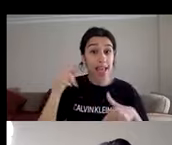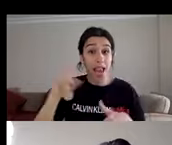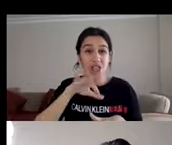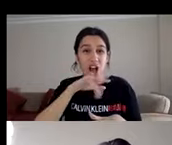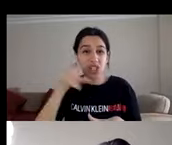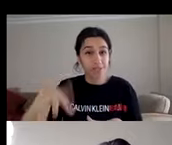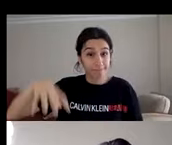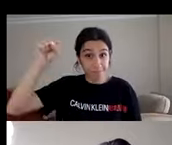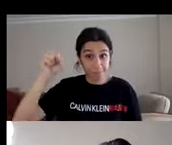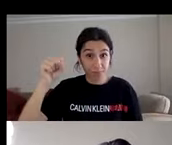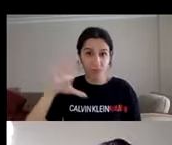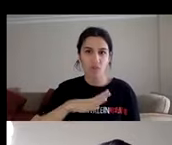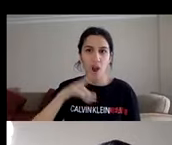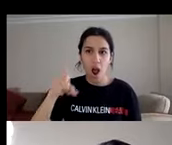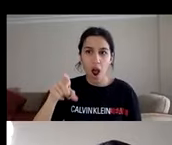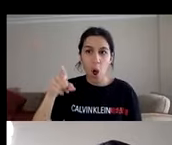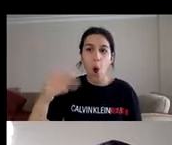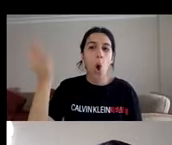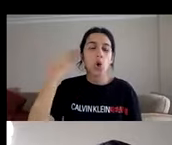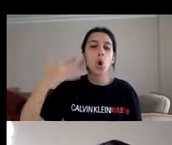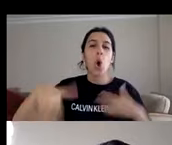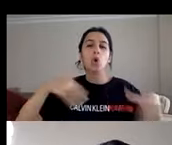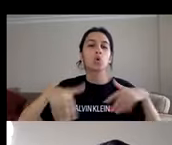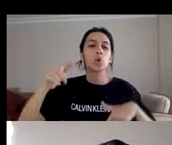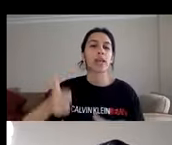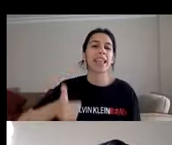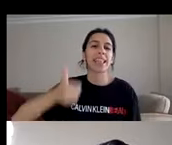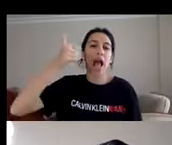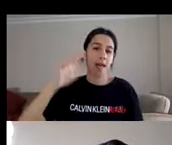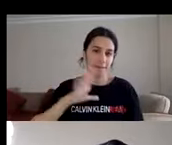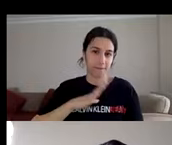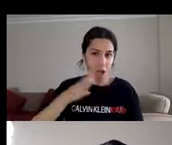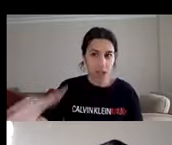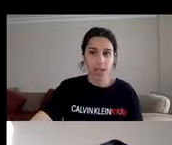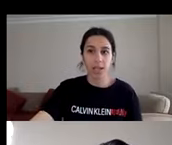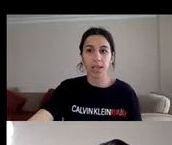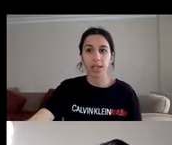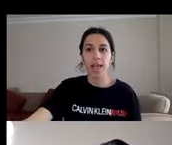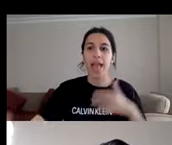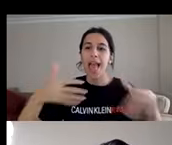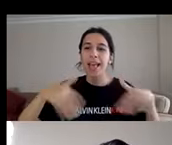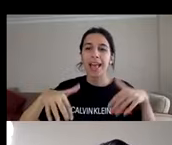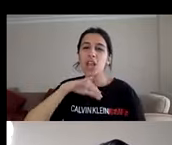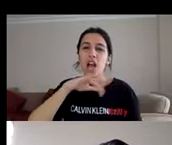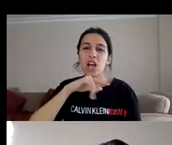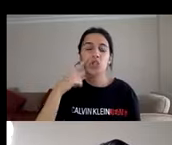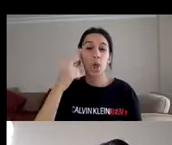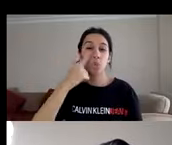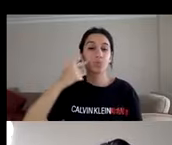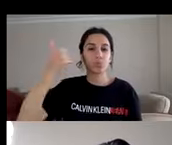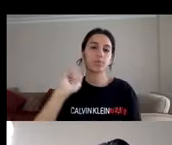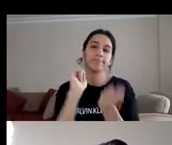Müdürlüğü vardı. Ondan sonra ondan önce Özürlüler İdare Daire Başkanlığı vardı. Engelli ve Yaşlı Hizmetleri Genel Müdürlüğü'ne